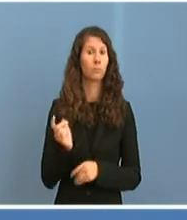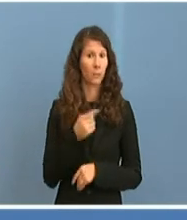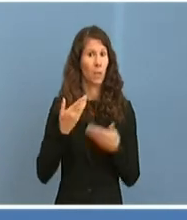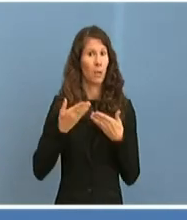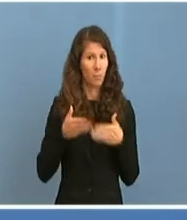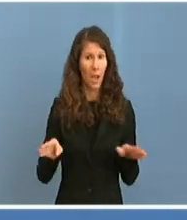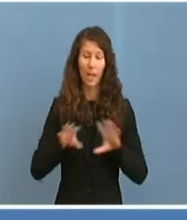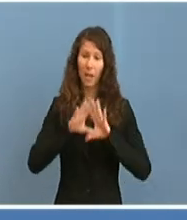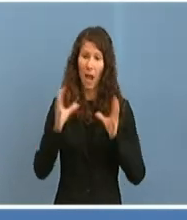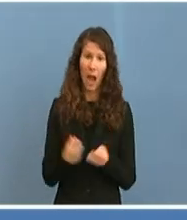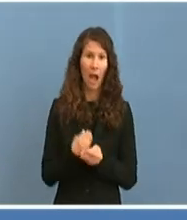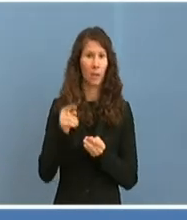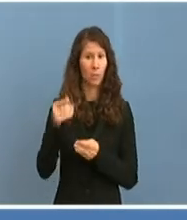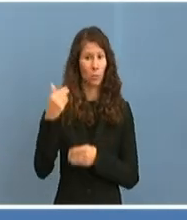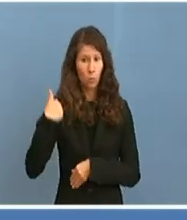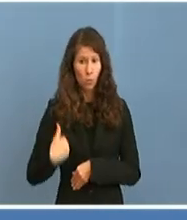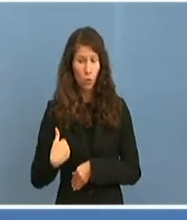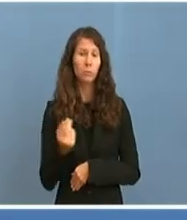zu unterstützen.